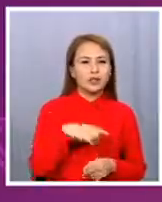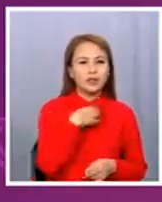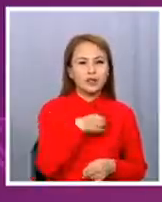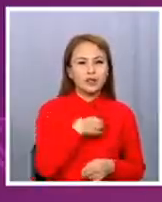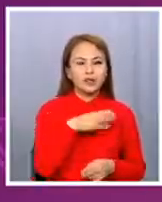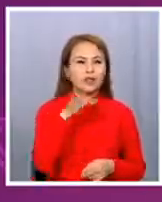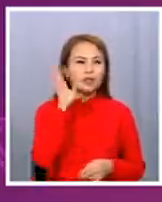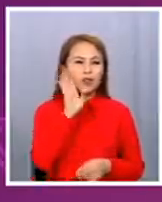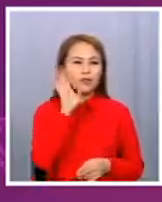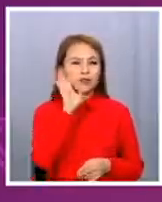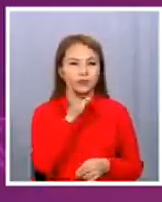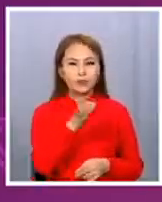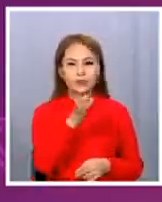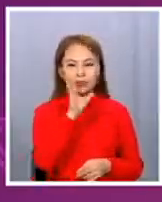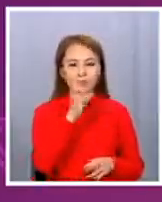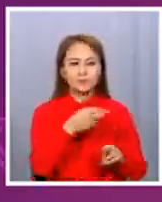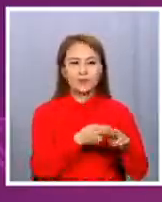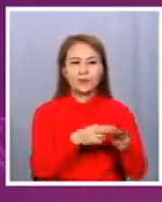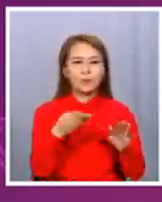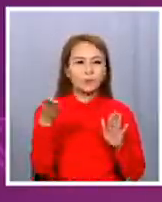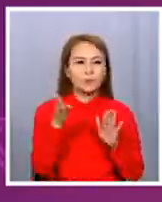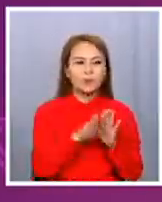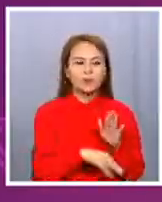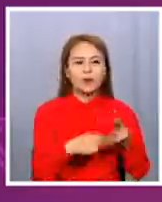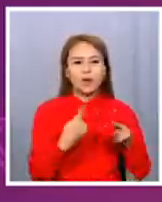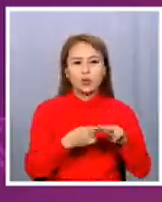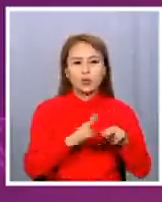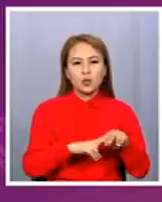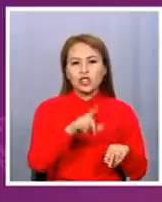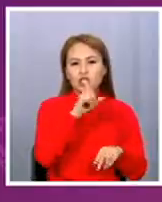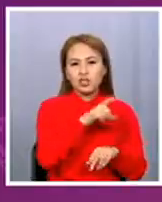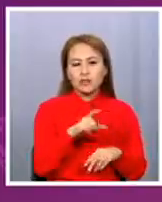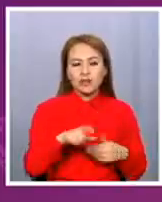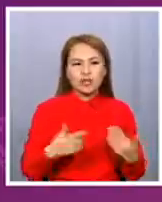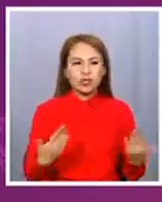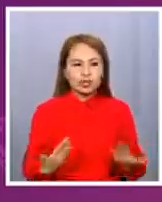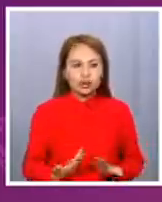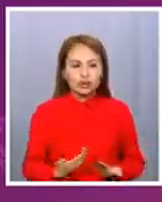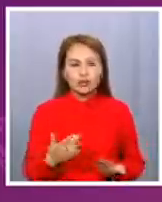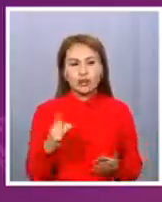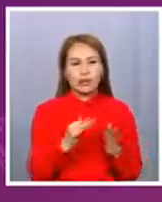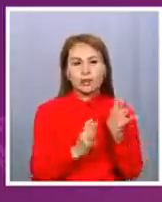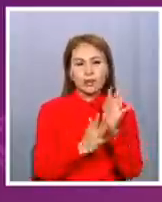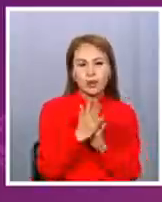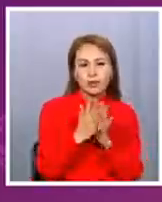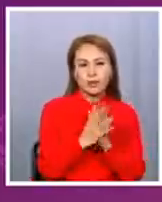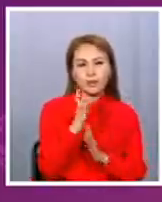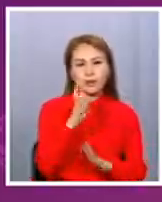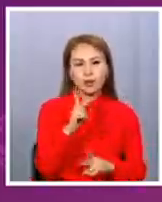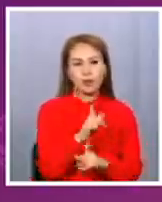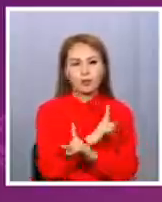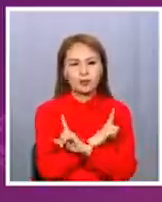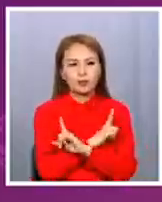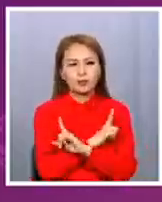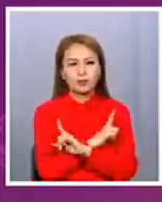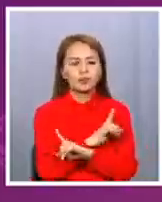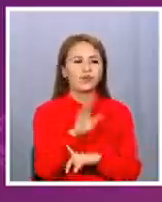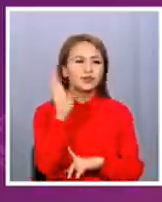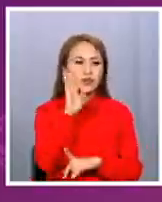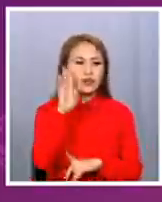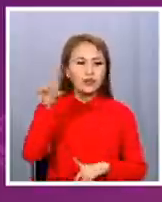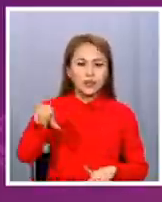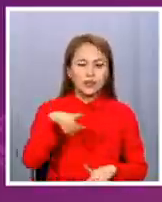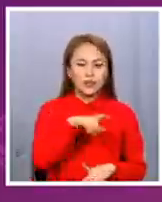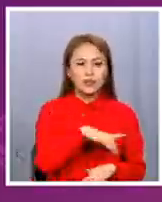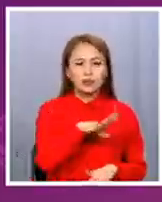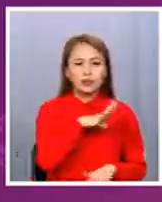воды, без которой человек, растения и многие животные погибли бы. Вода в реке